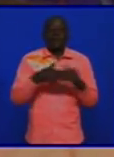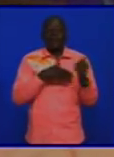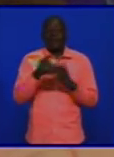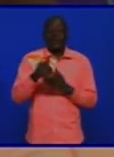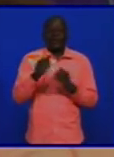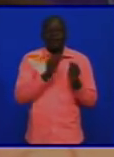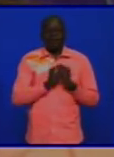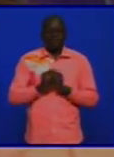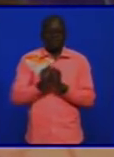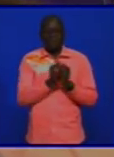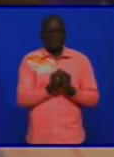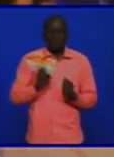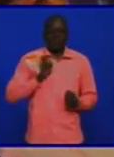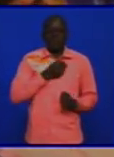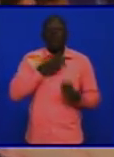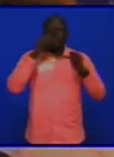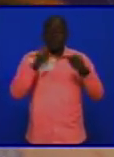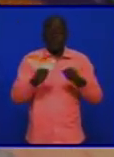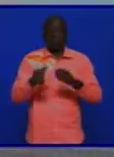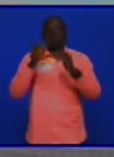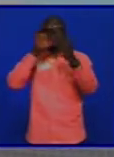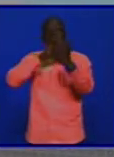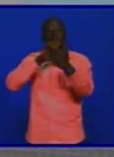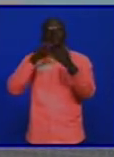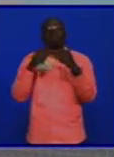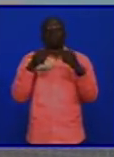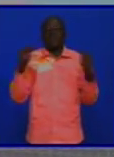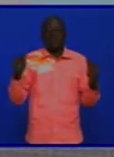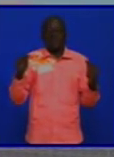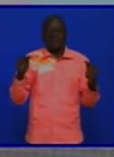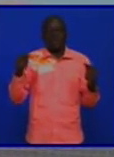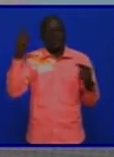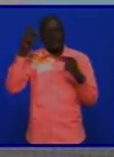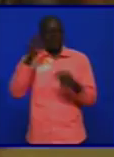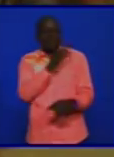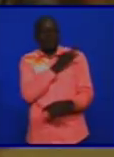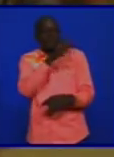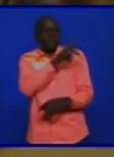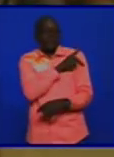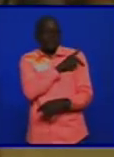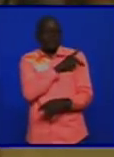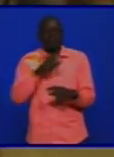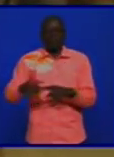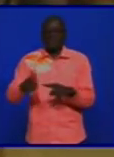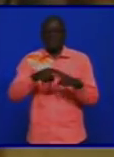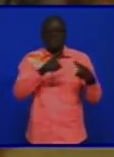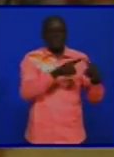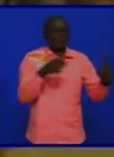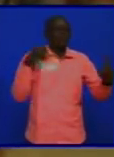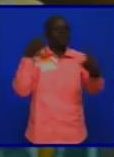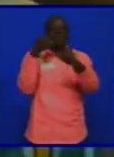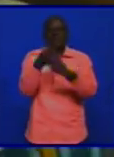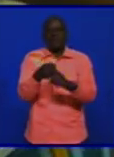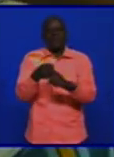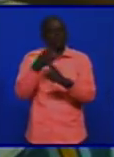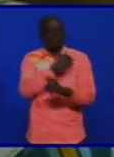qu'ensemble, nous puissions faire face à cet ennemi commun. Pour Philippe Cabré et sa délégation, ces différentes attaques visent non seulement à saper le moral des